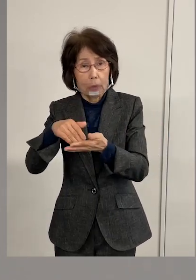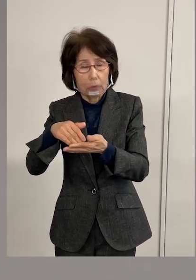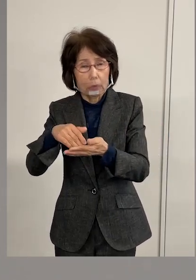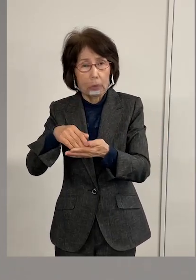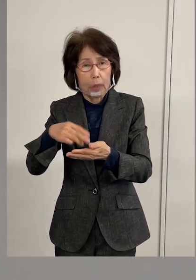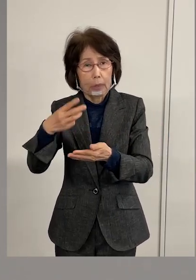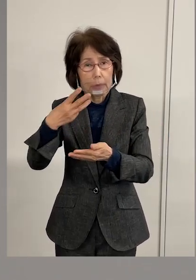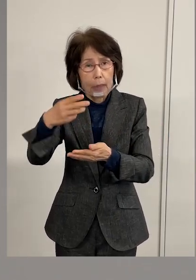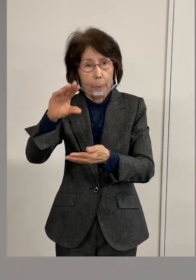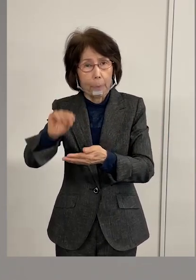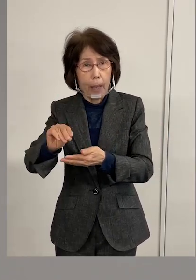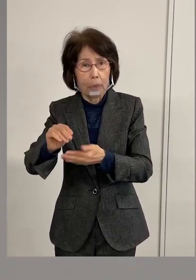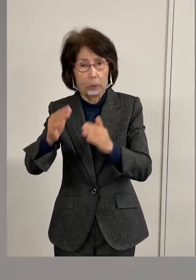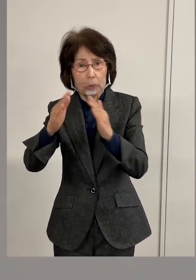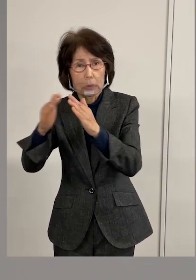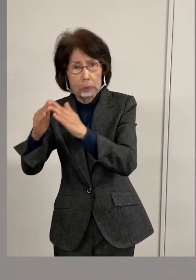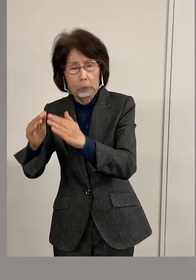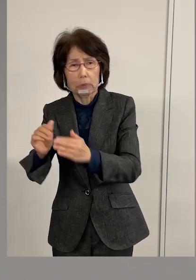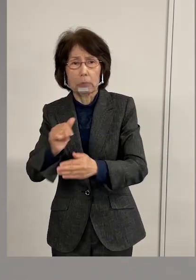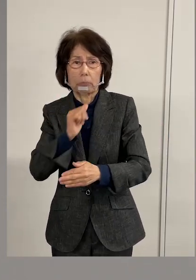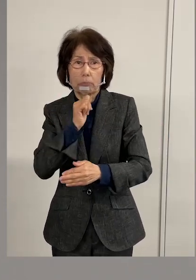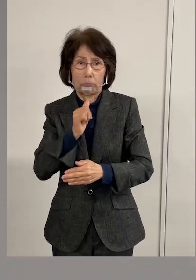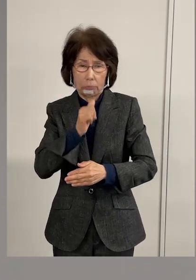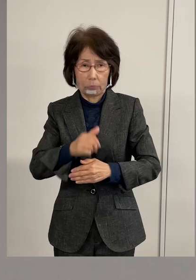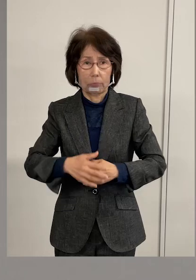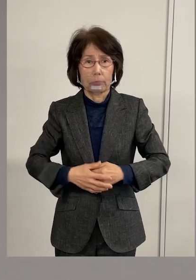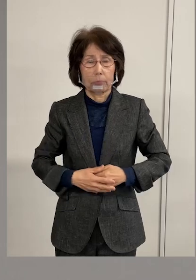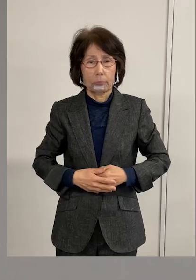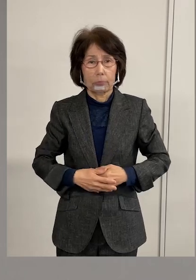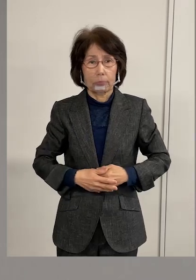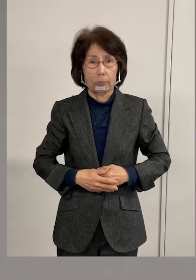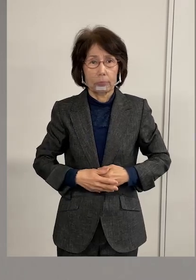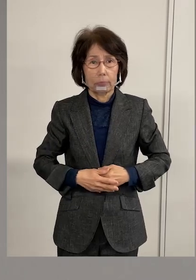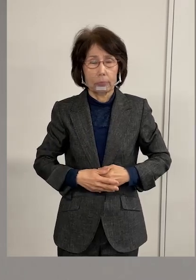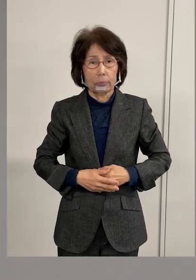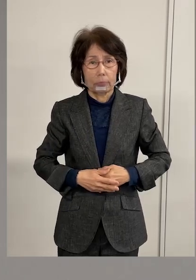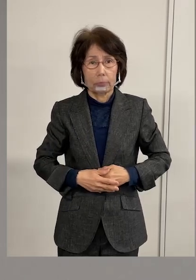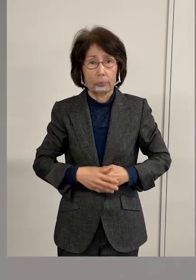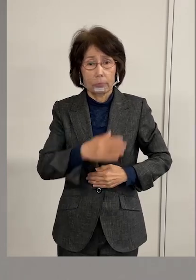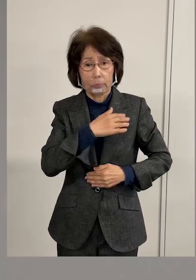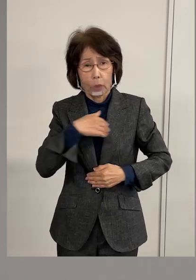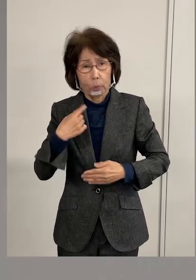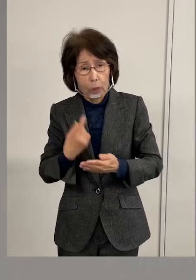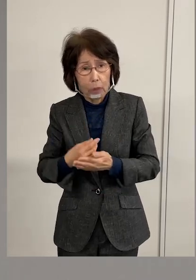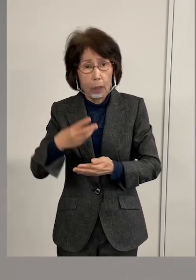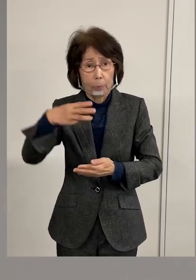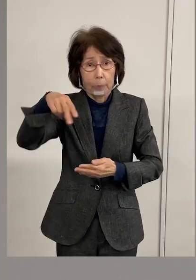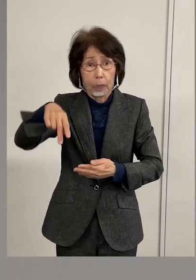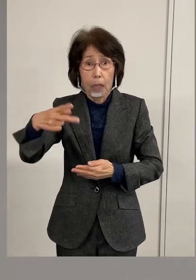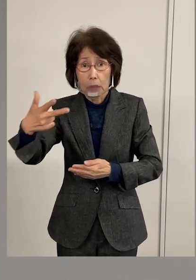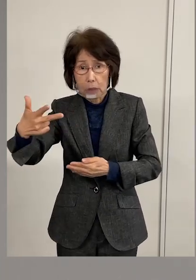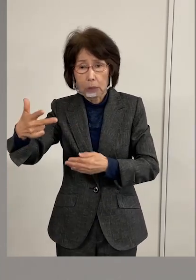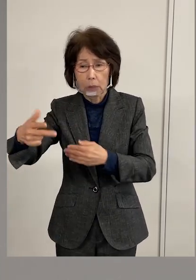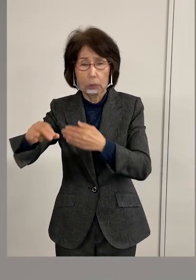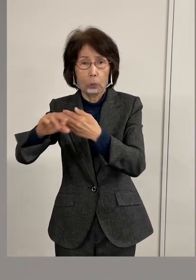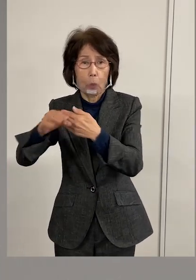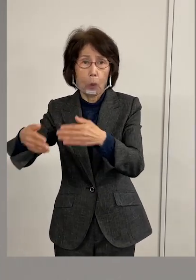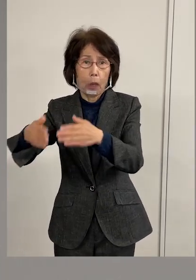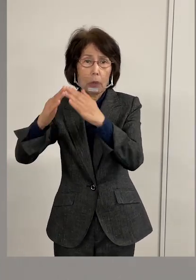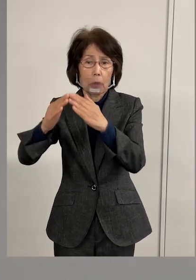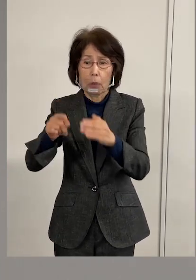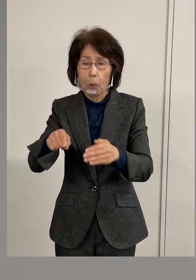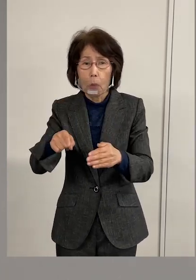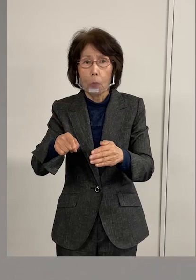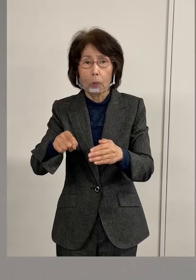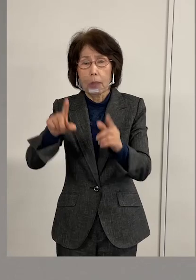約3万戸、L2 の場合3万戸不足をしているので、まあ、できるだけみなしへ入っていただくということが現状